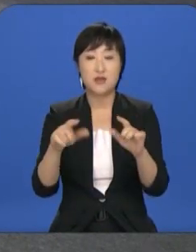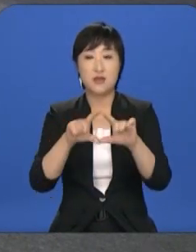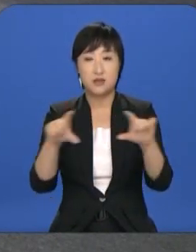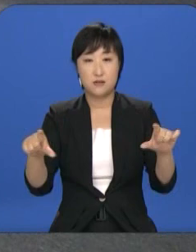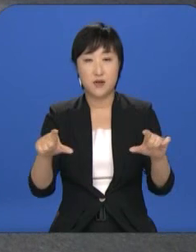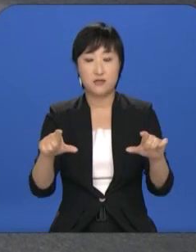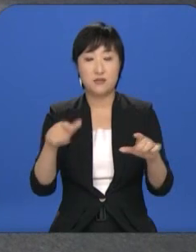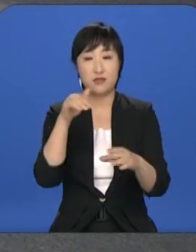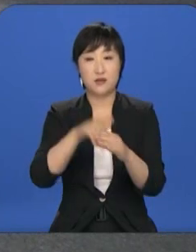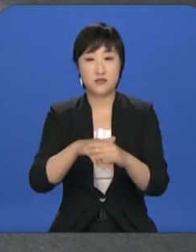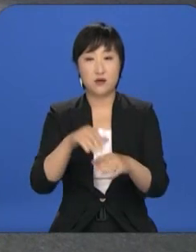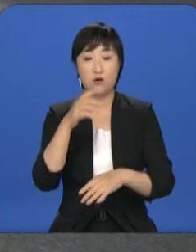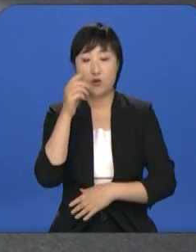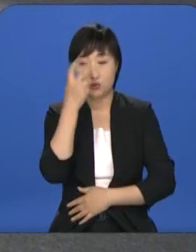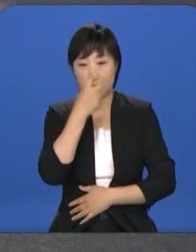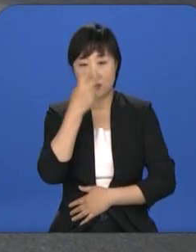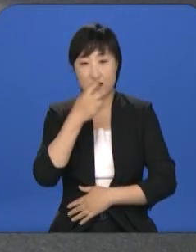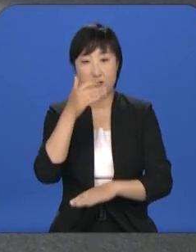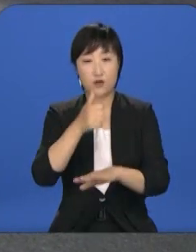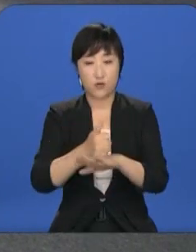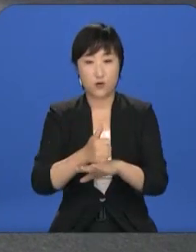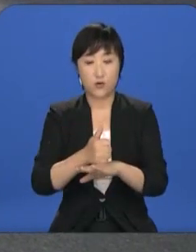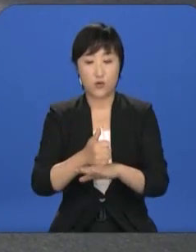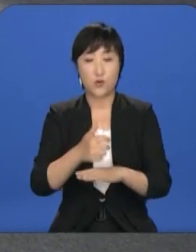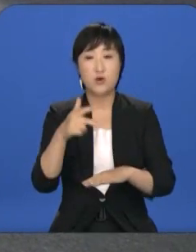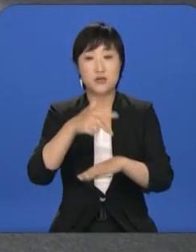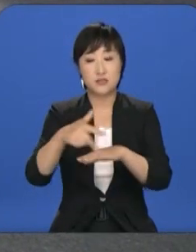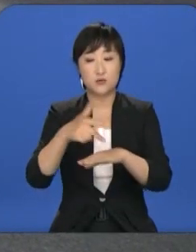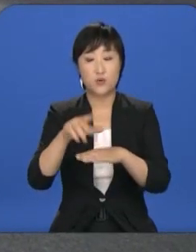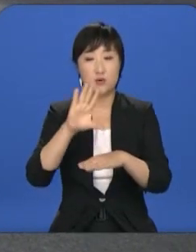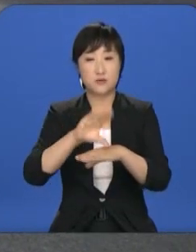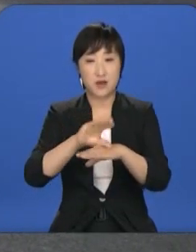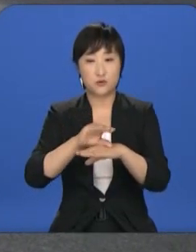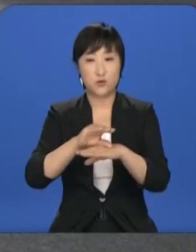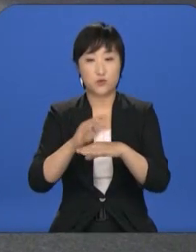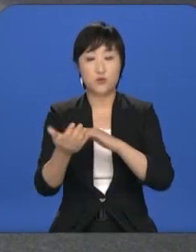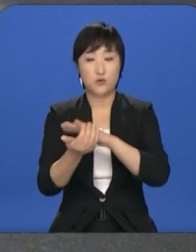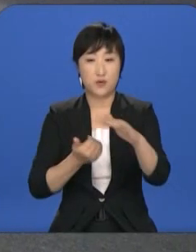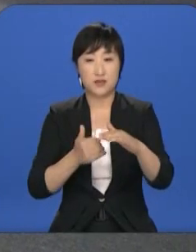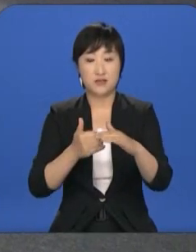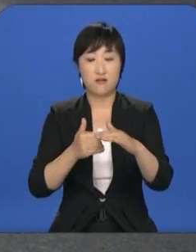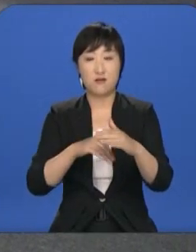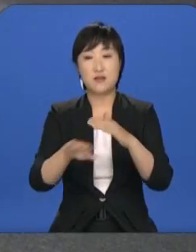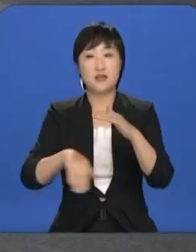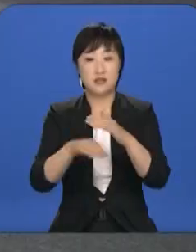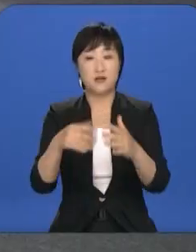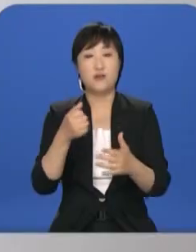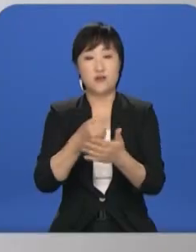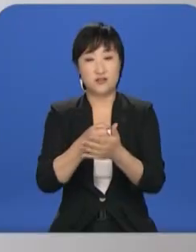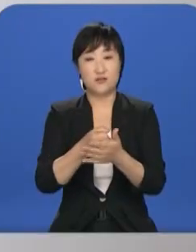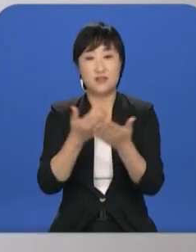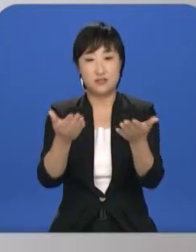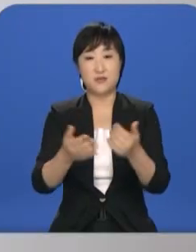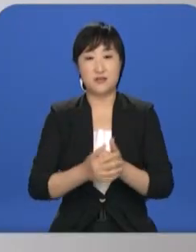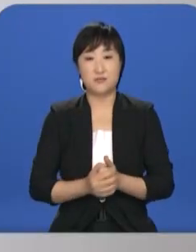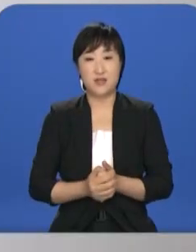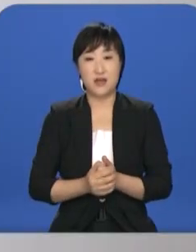일반 유권자의 여론조사 결과를 바탕으로 진도군 선거방송토론위원회 전체회의를 거쳐 사전에